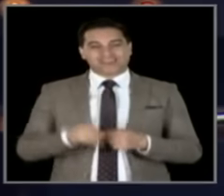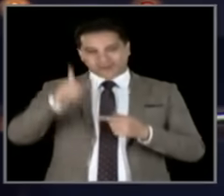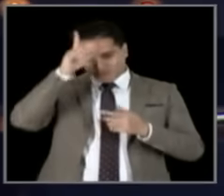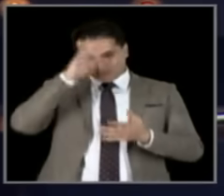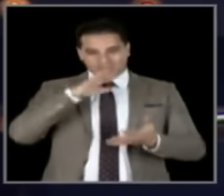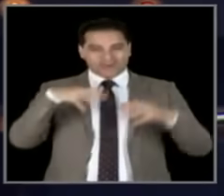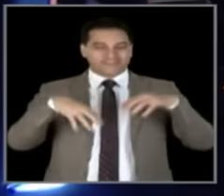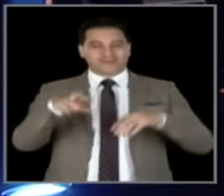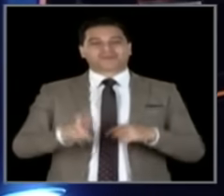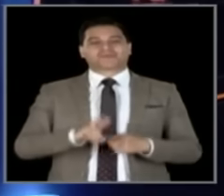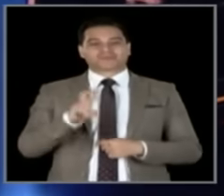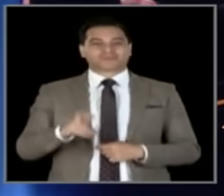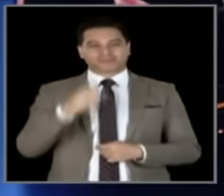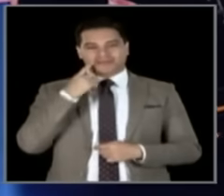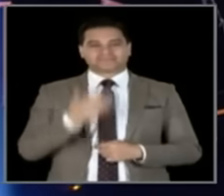جغرافيا. والسؤال هو: